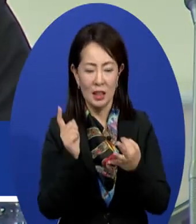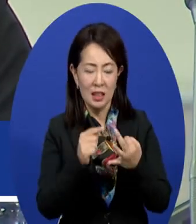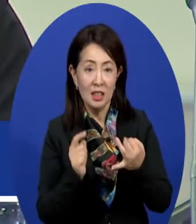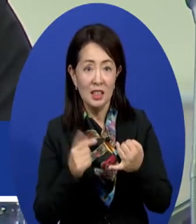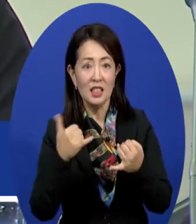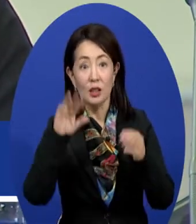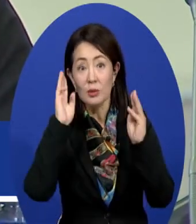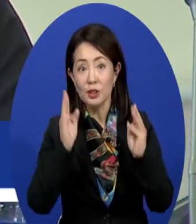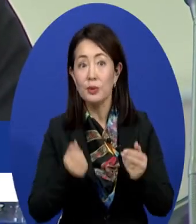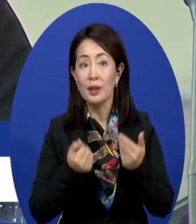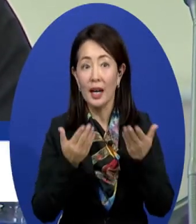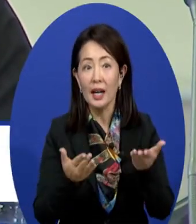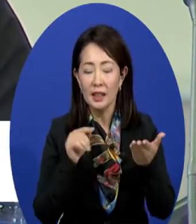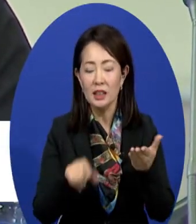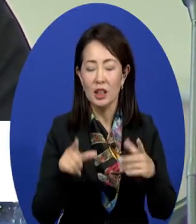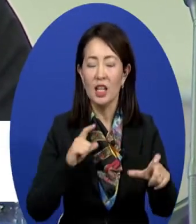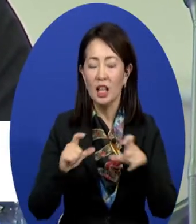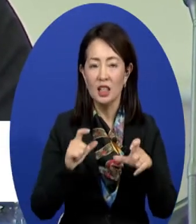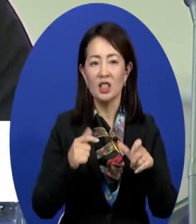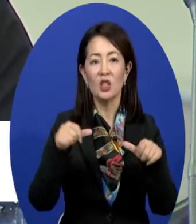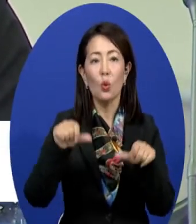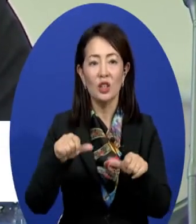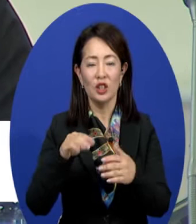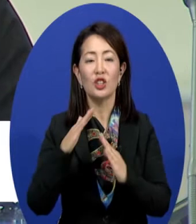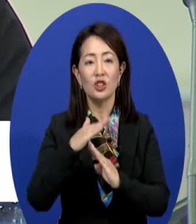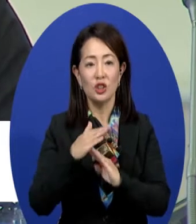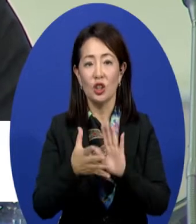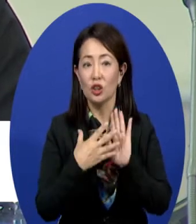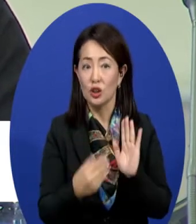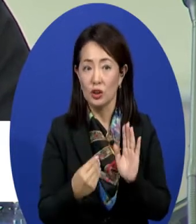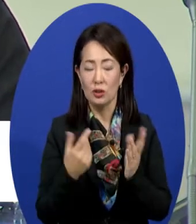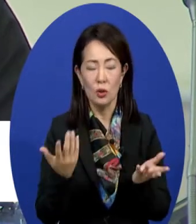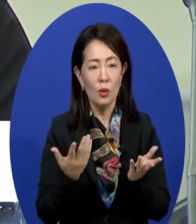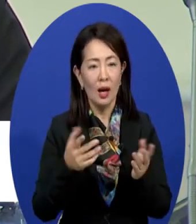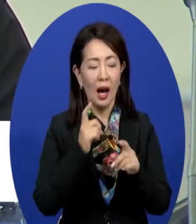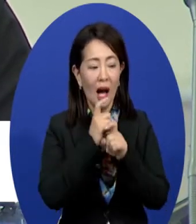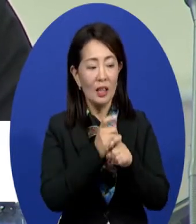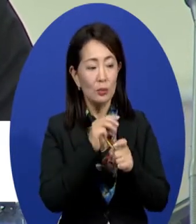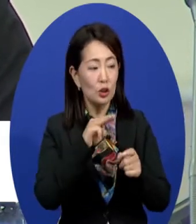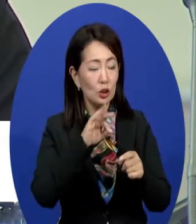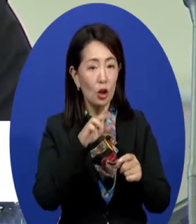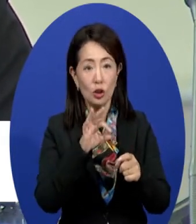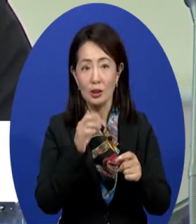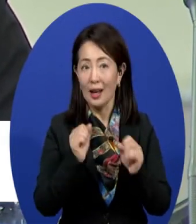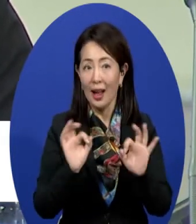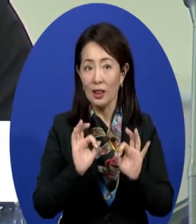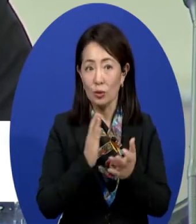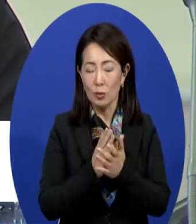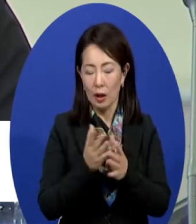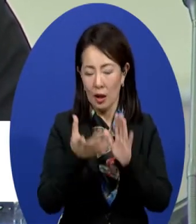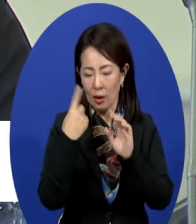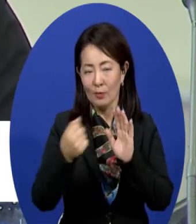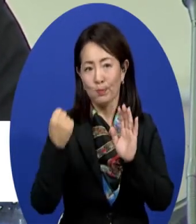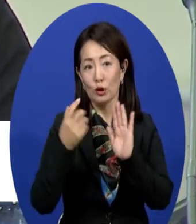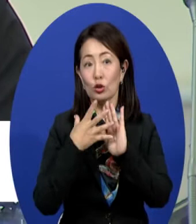гаргасан эдийн засгийн уналтыг зогсооход нөлөөлсөн. Тугайлбал халамжийн тогтолцоог алдагдуулаагүй байдал нь хамгийн гол нөлөөлөх